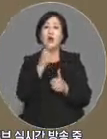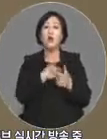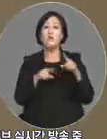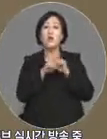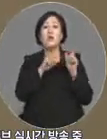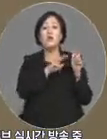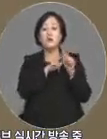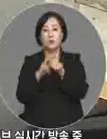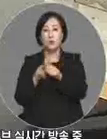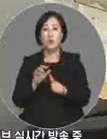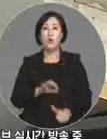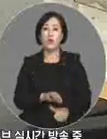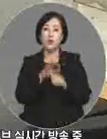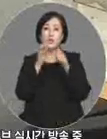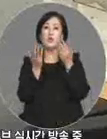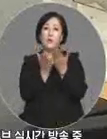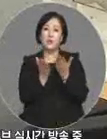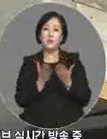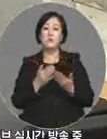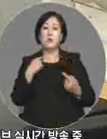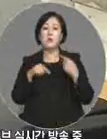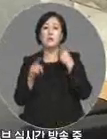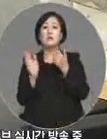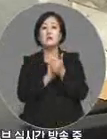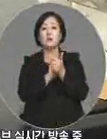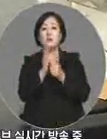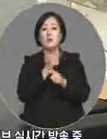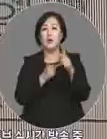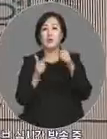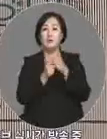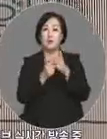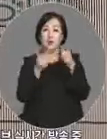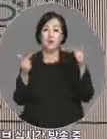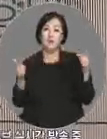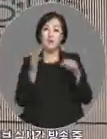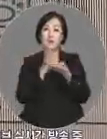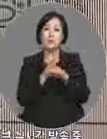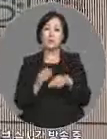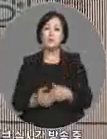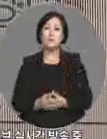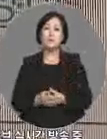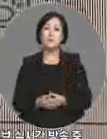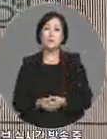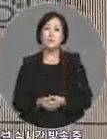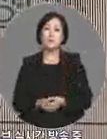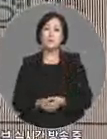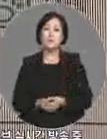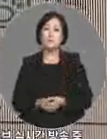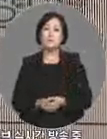맞춤형 행정서비스 가 대세가 되고 있습니다 ubc 뉴스 이영남 입니다